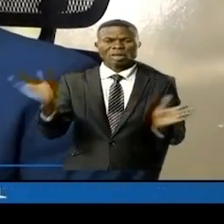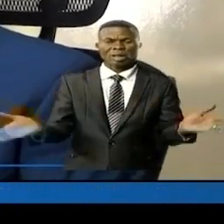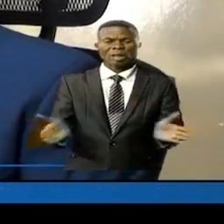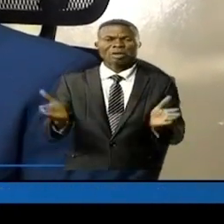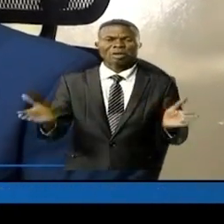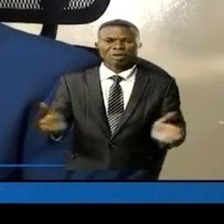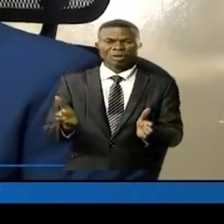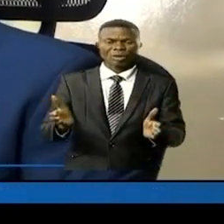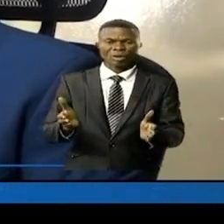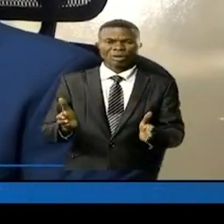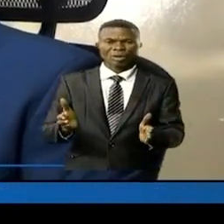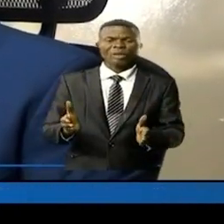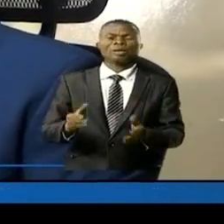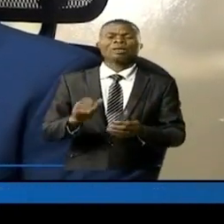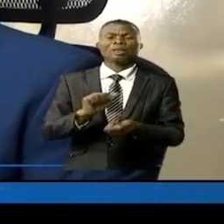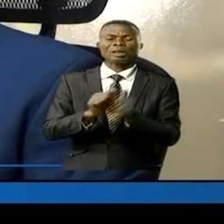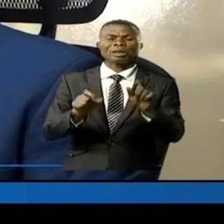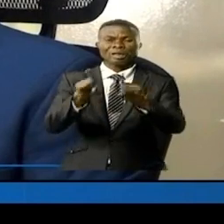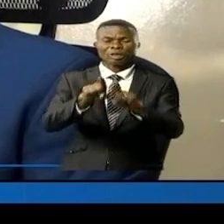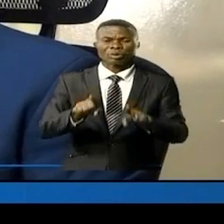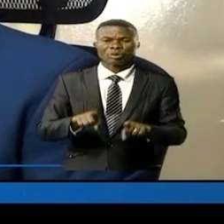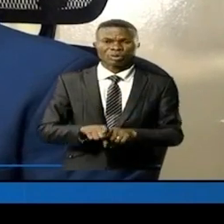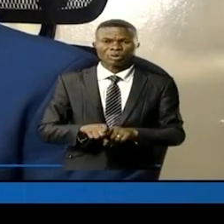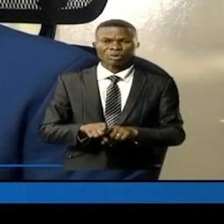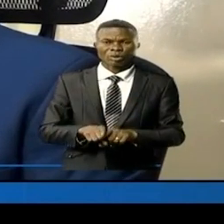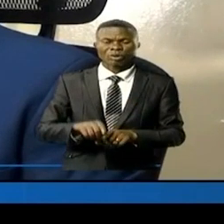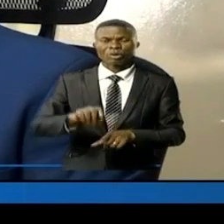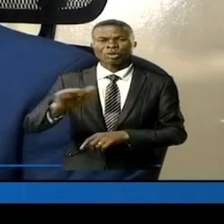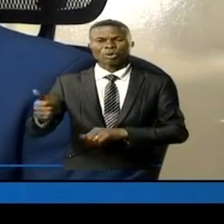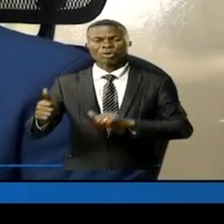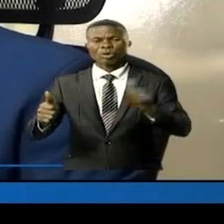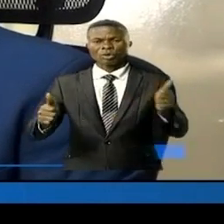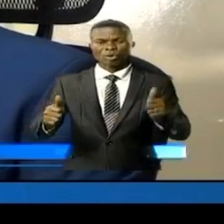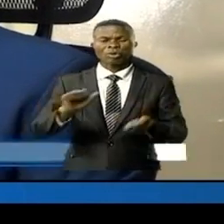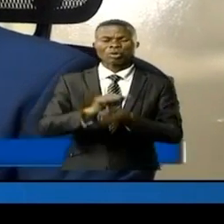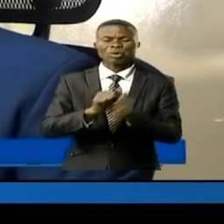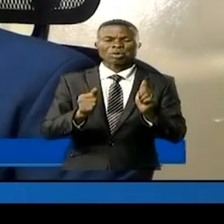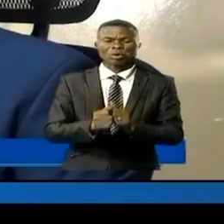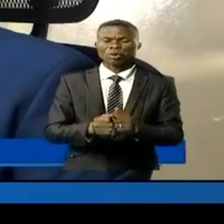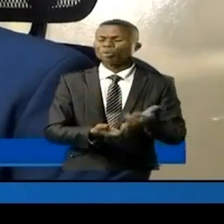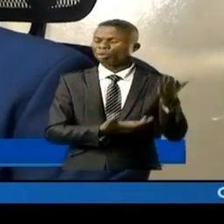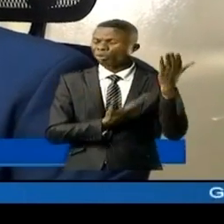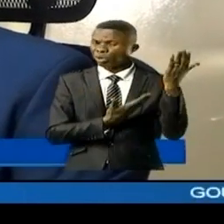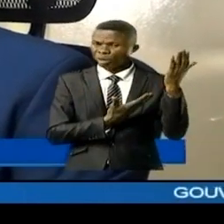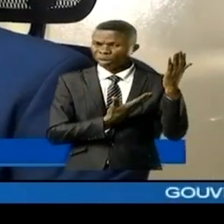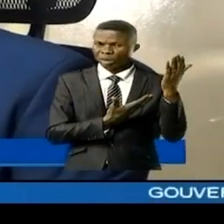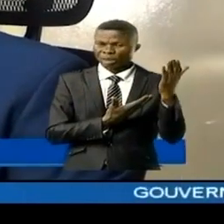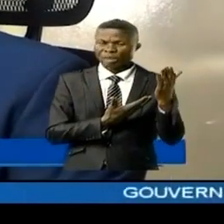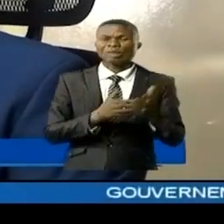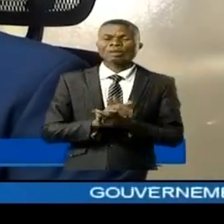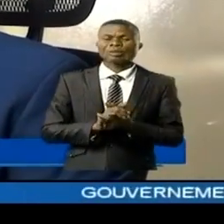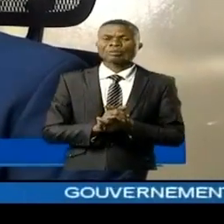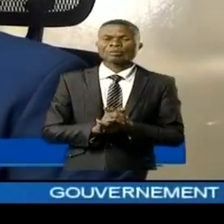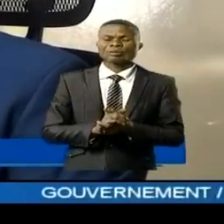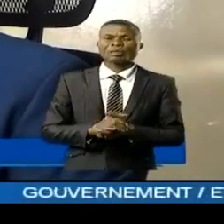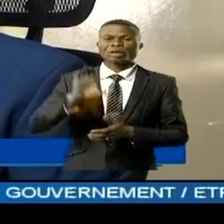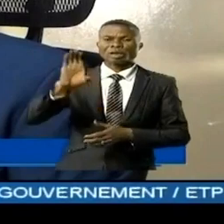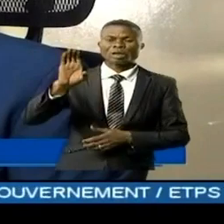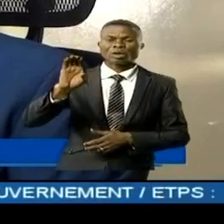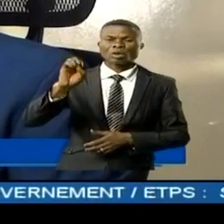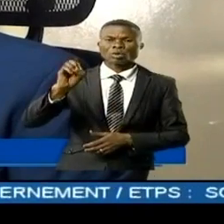de la fomac ainsi que les autres instruments de mise en oeuvre du copax enfin